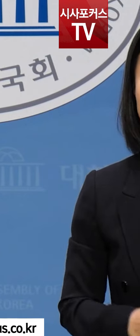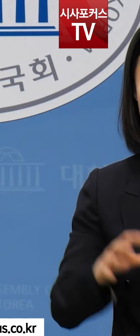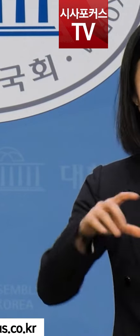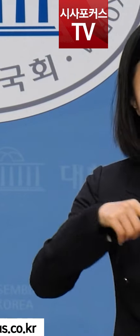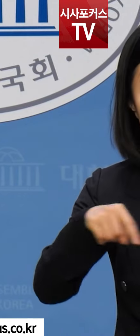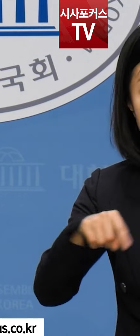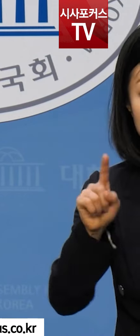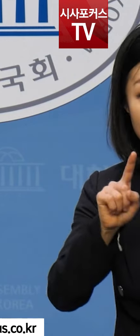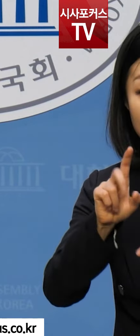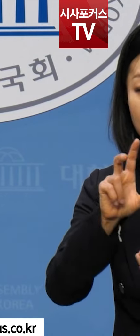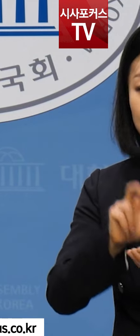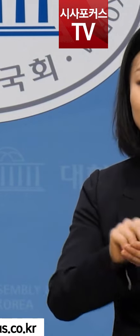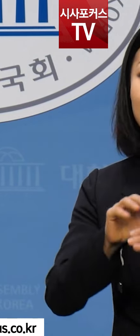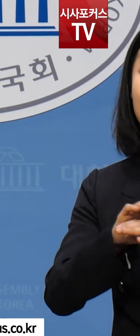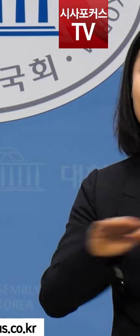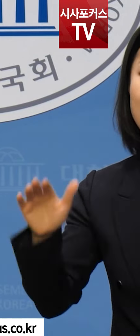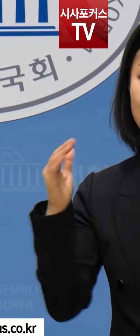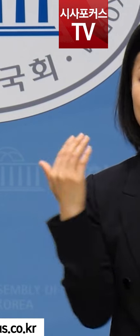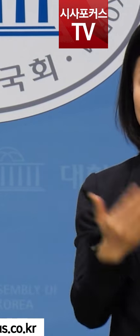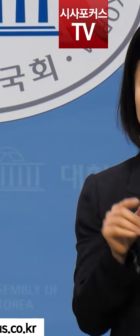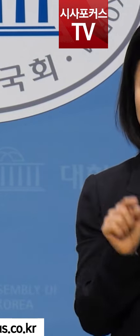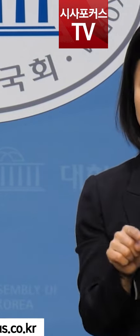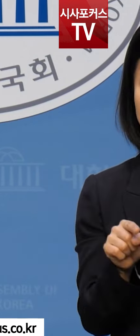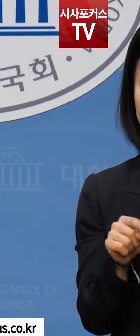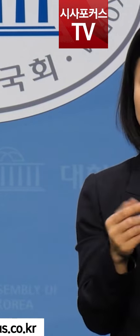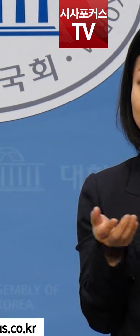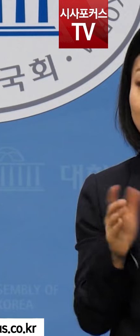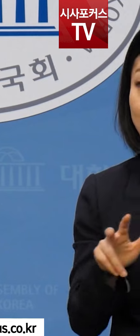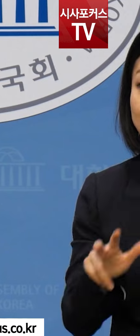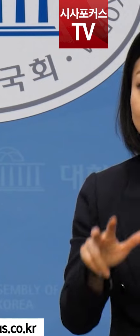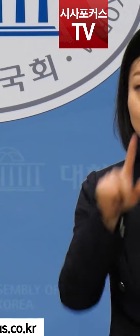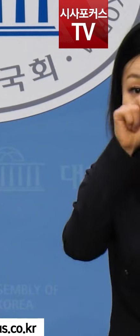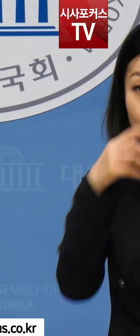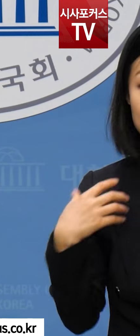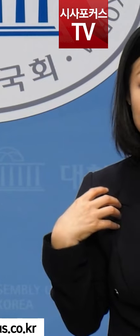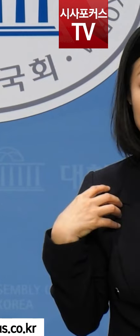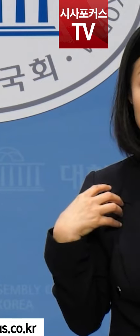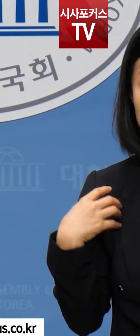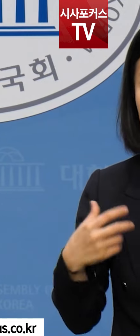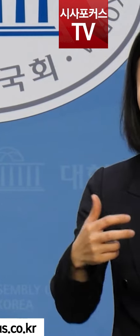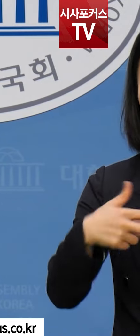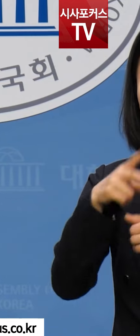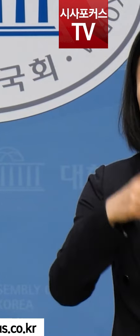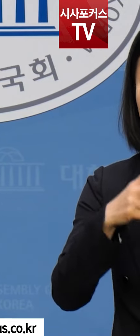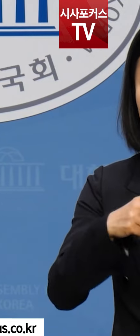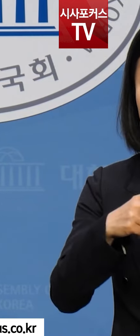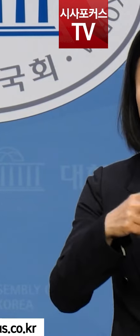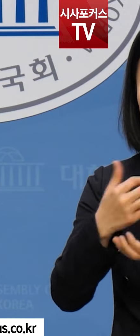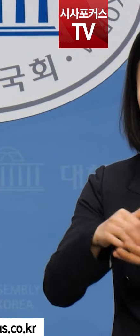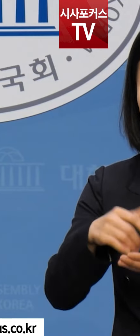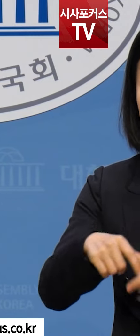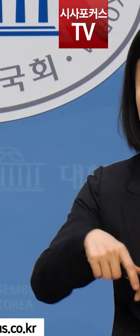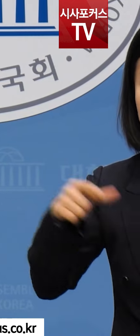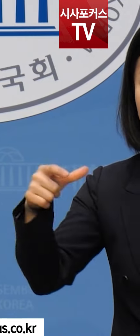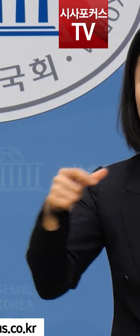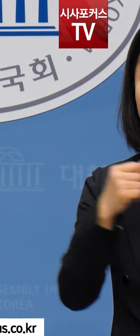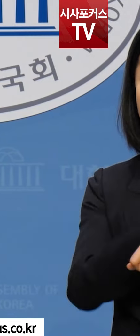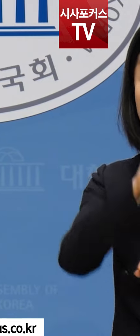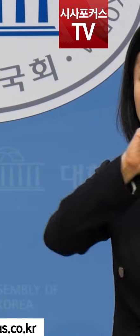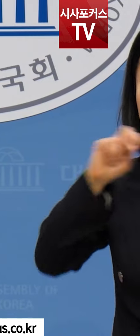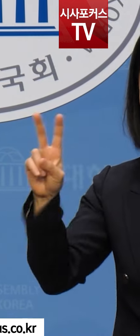정치란 바로 문제를 해결해야 하는 것입니다. 하지만 지금의 정부는 의료대란을 더욱 조장하고